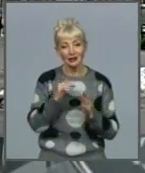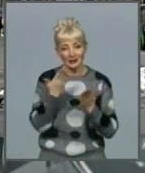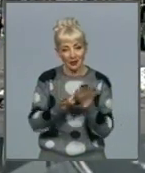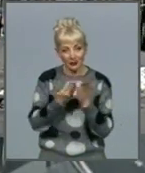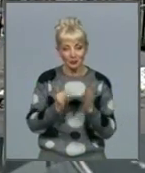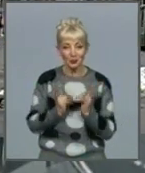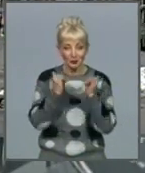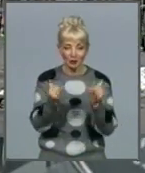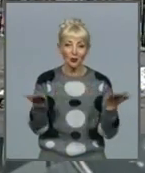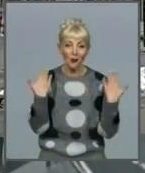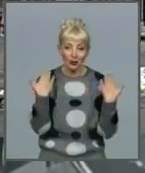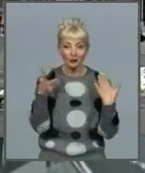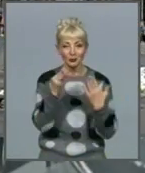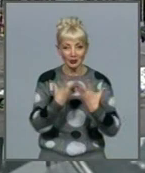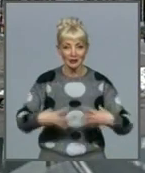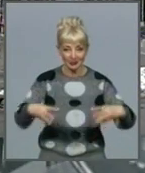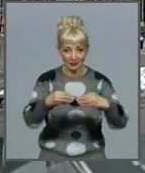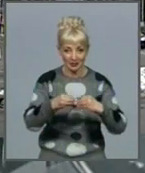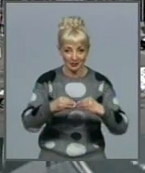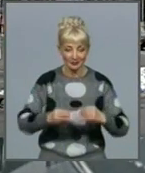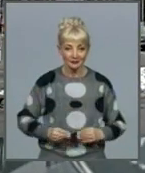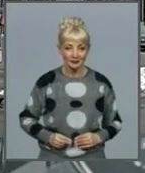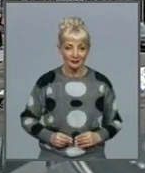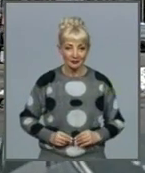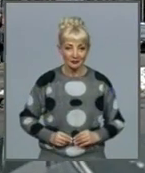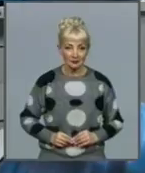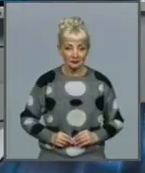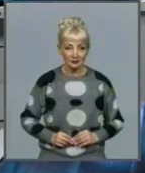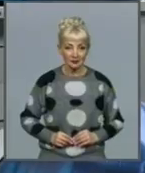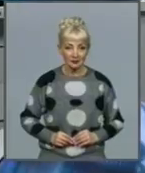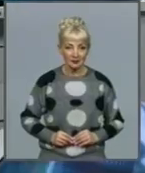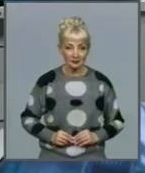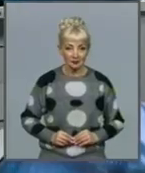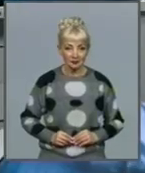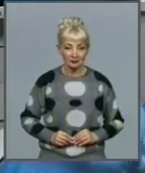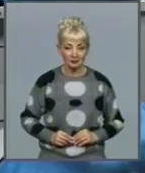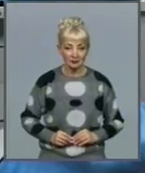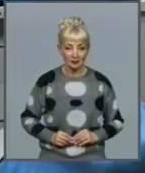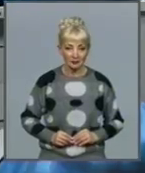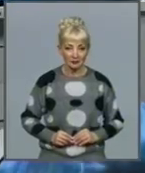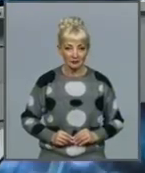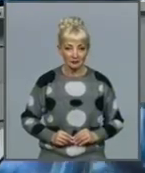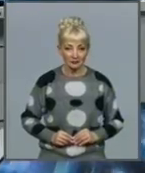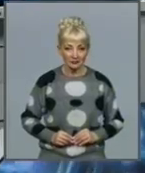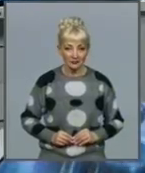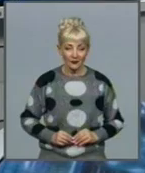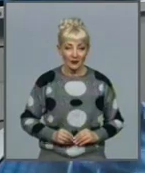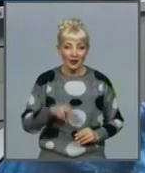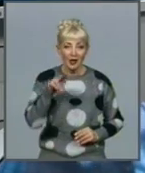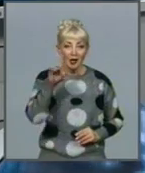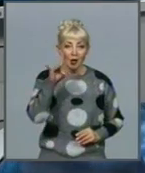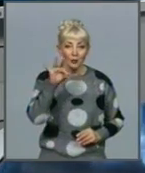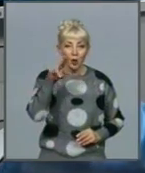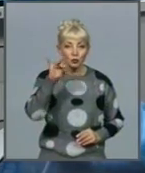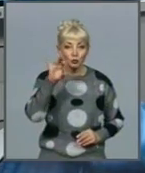Яна Щетиніна, Марія Соловйова та Євген Кучко, Харківські звістя. Продюсерський центр «Цирк України»,